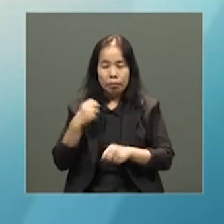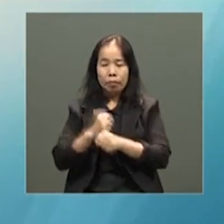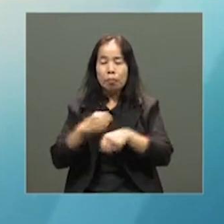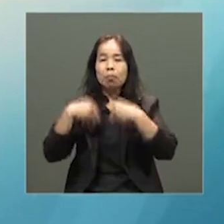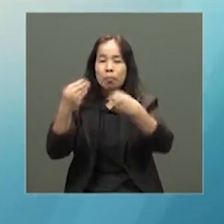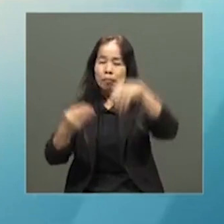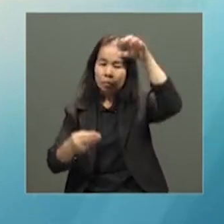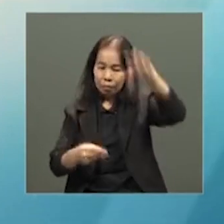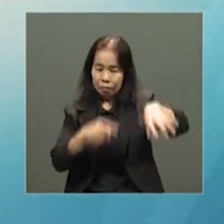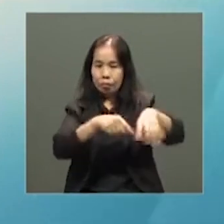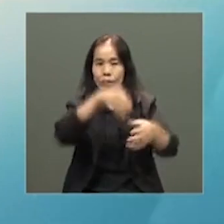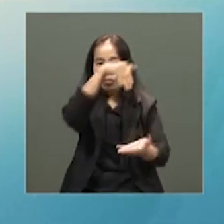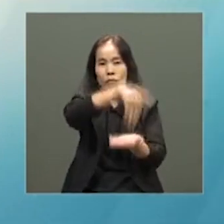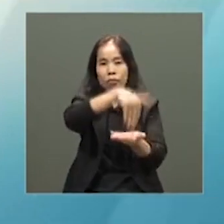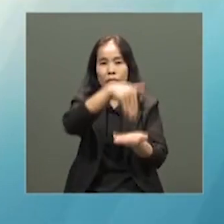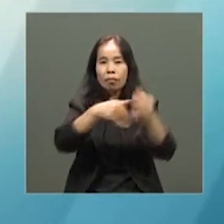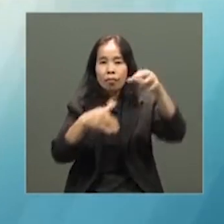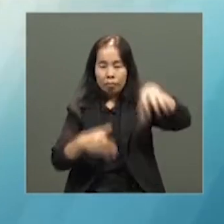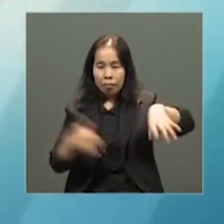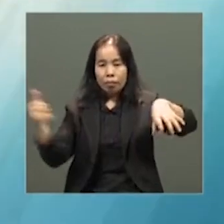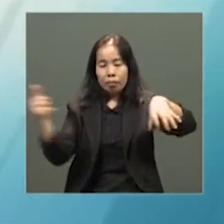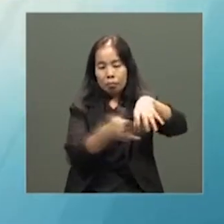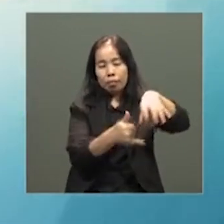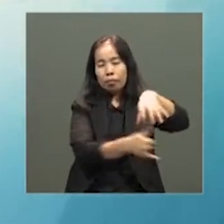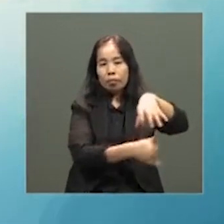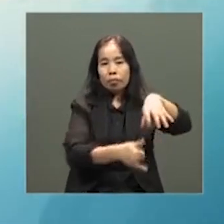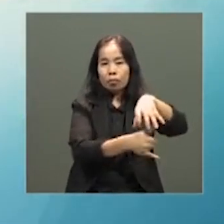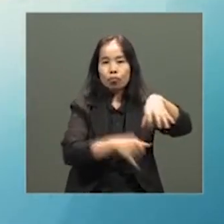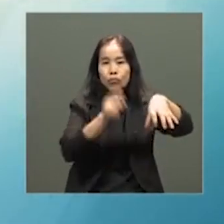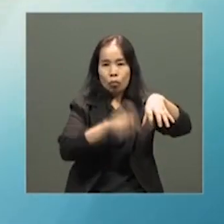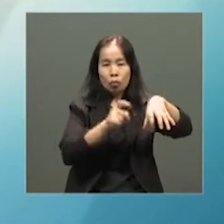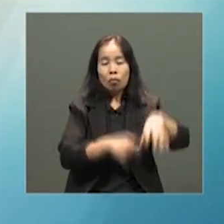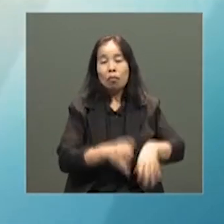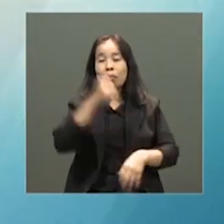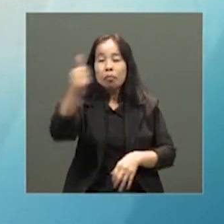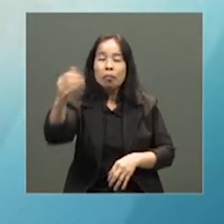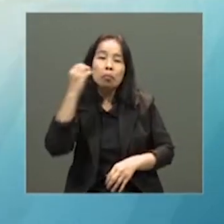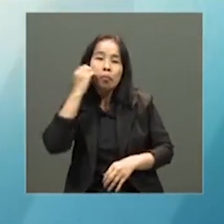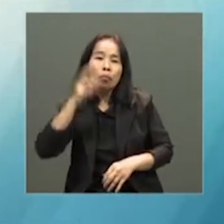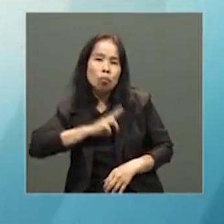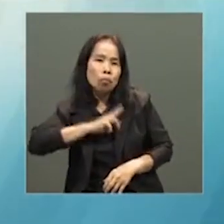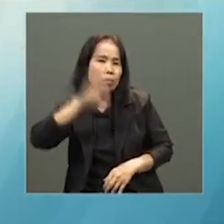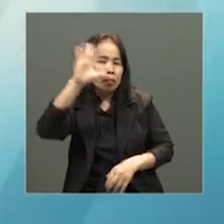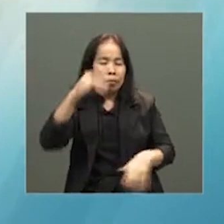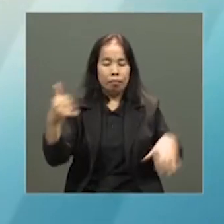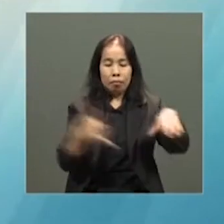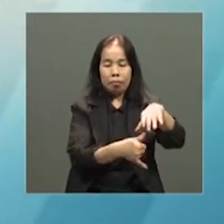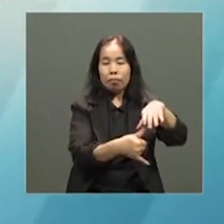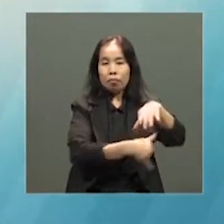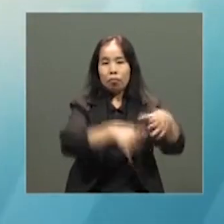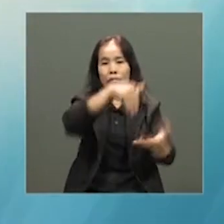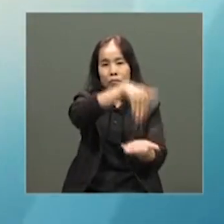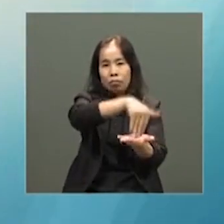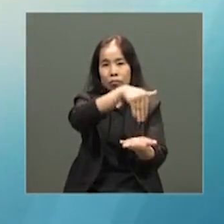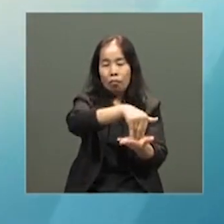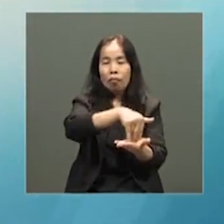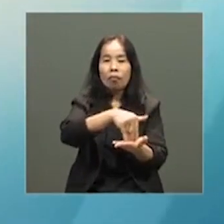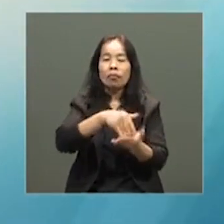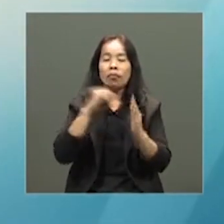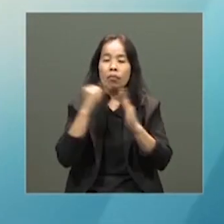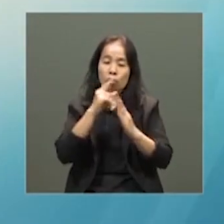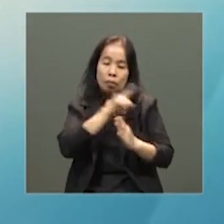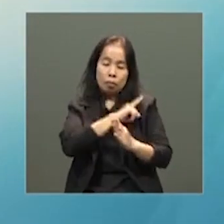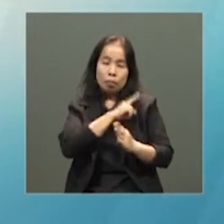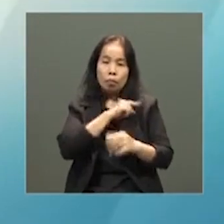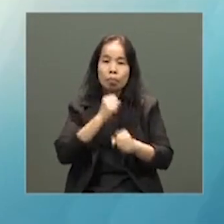ะอยู่ที่ส่วนกลางคือกรุงเทพมหานครหรือปริมณฑลโดยรัฐจัดให้ถ้า local quarantine คือจังหวัดจัดให้